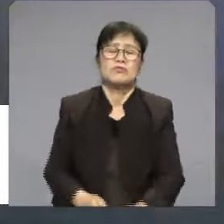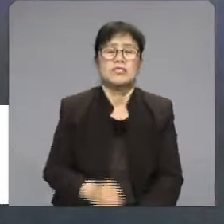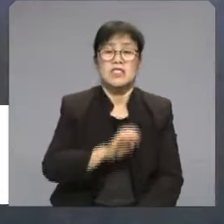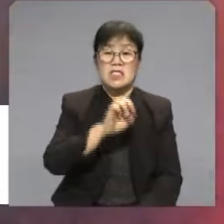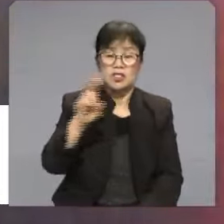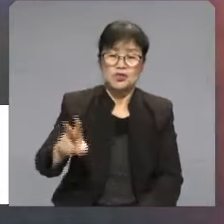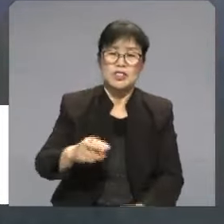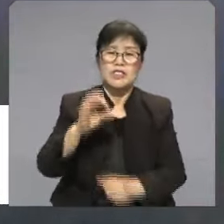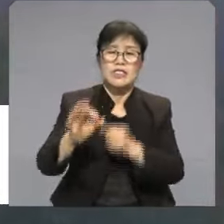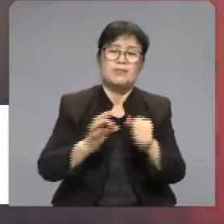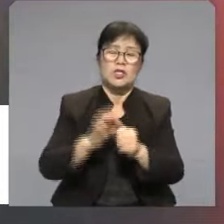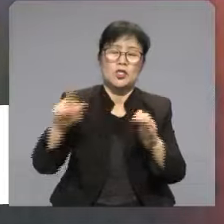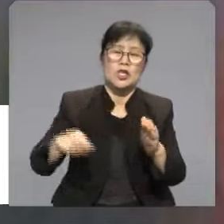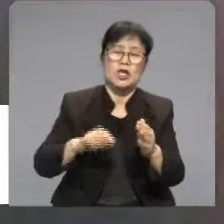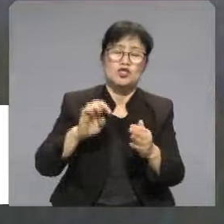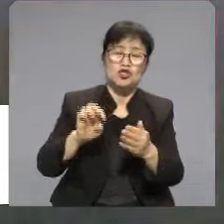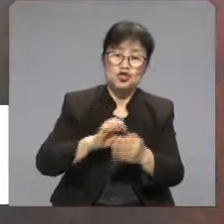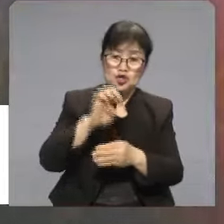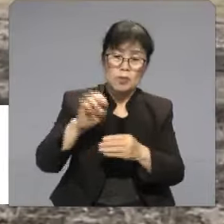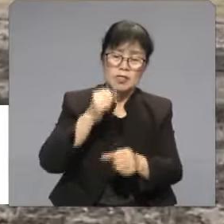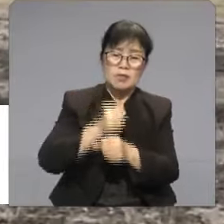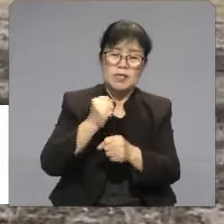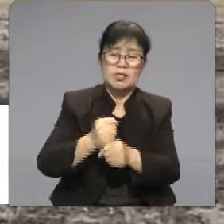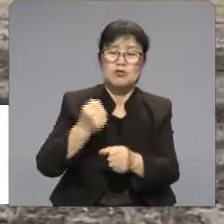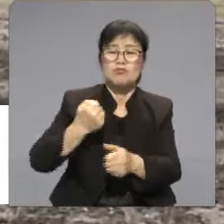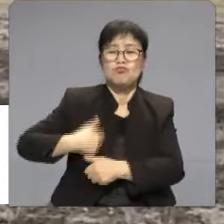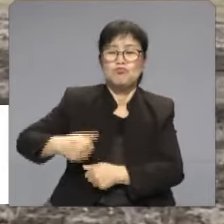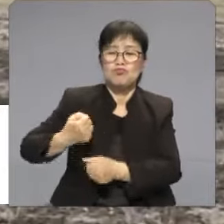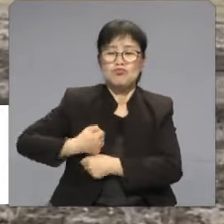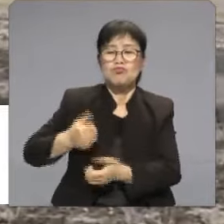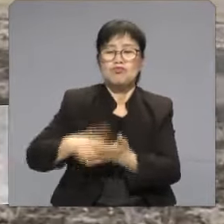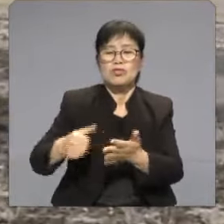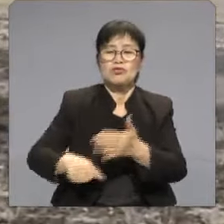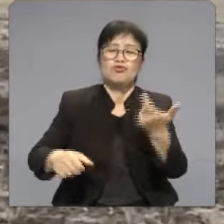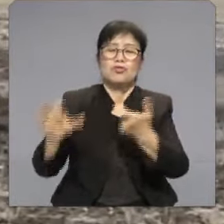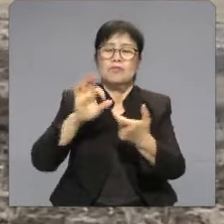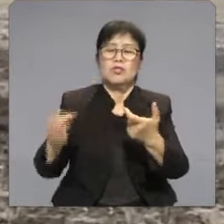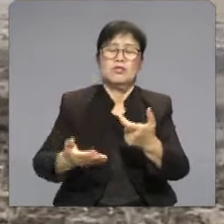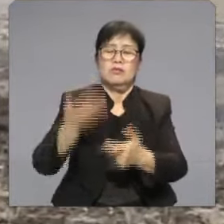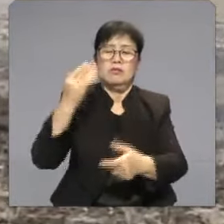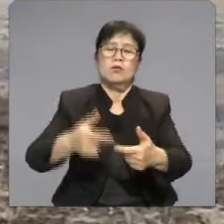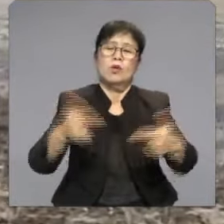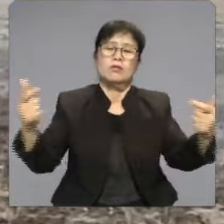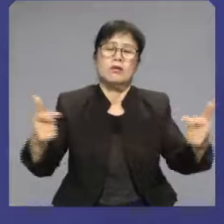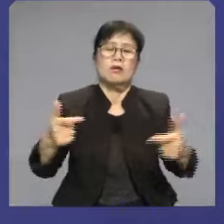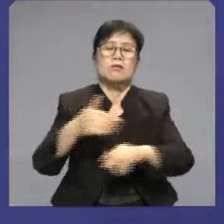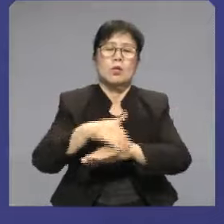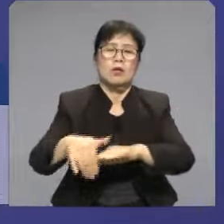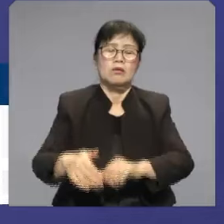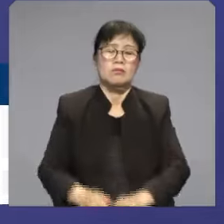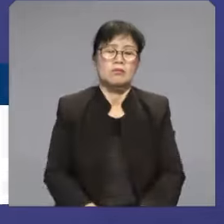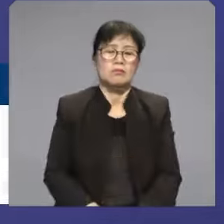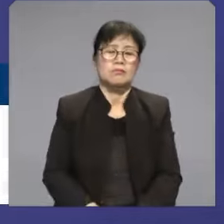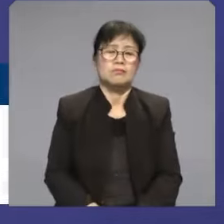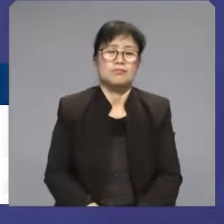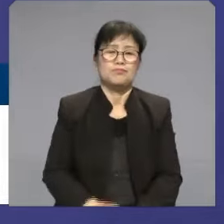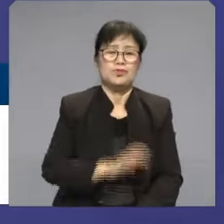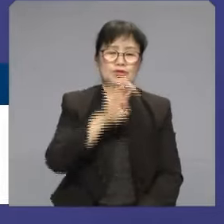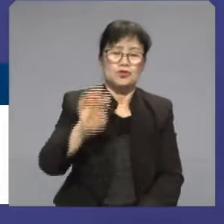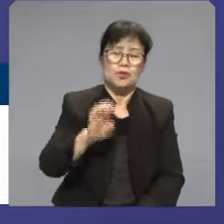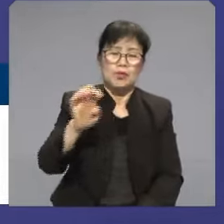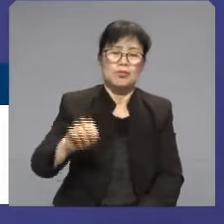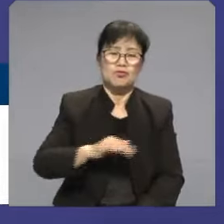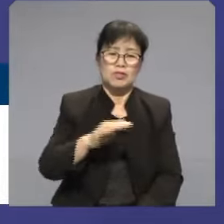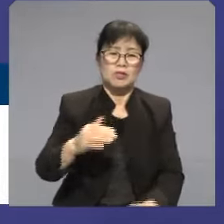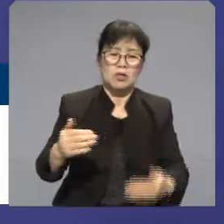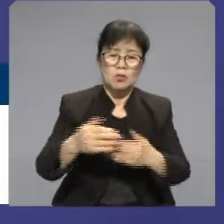유럽연합은 10년 내로 유럽산 무기 비중을 60% 이상으로 확대한다는 구상입니다. Car l'un des problèmes que nous avons en européen,